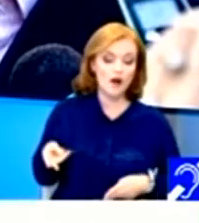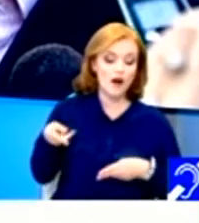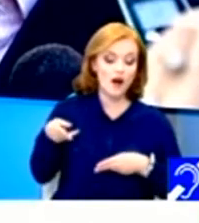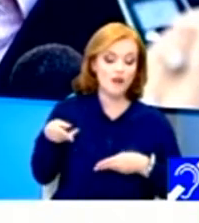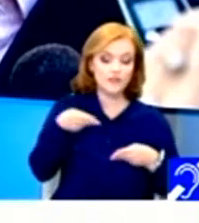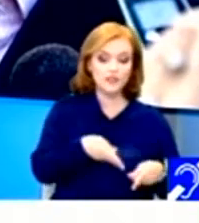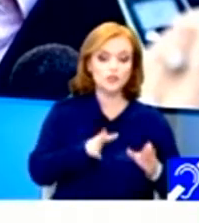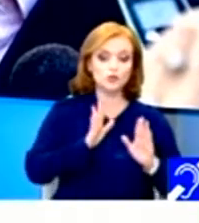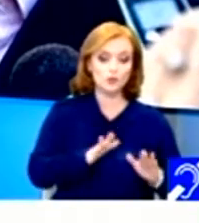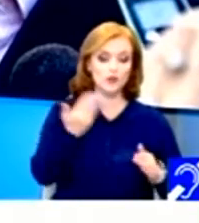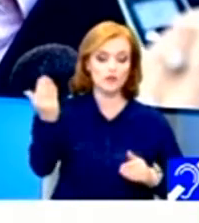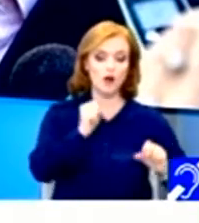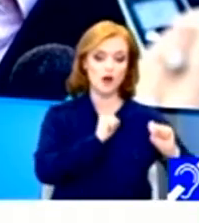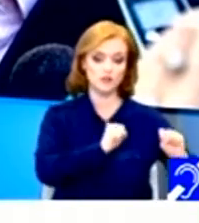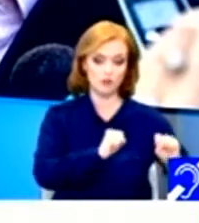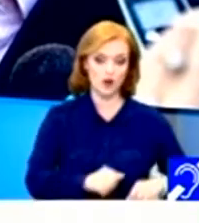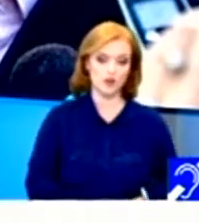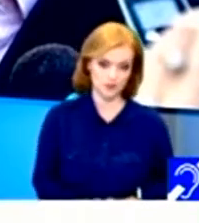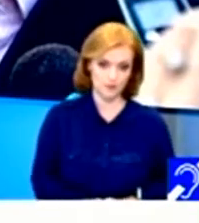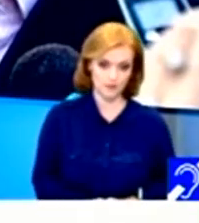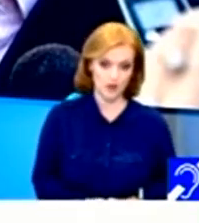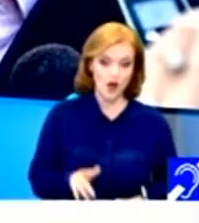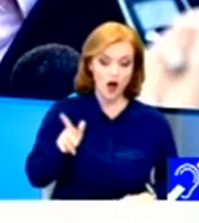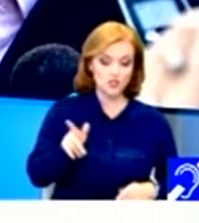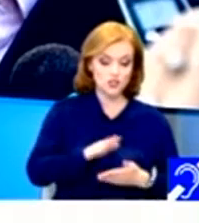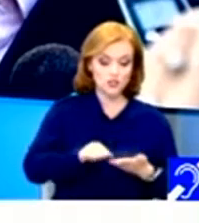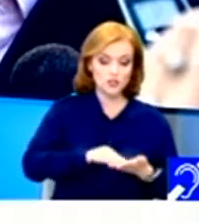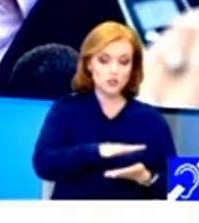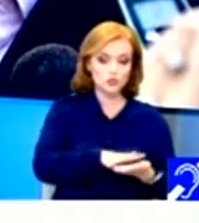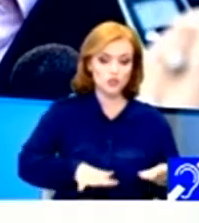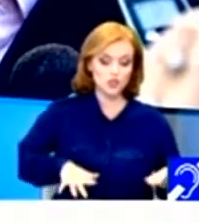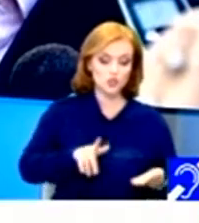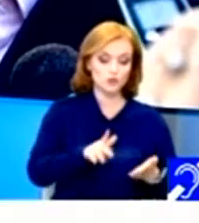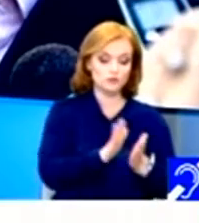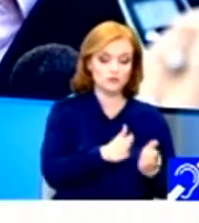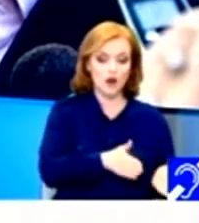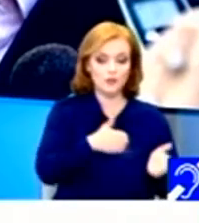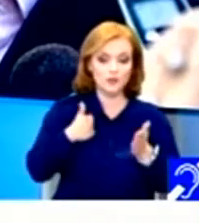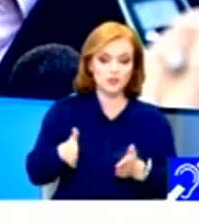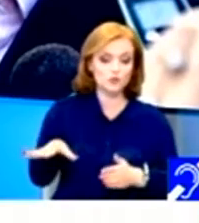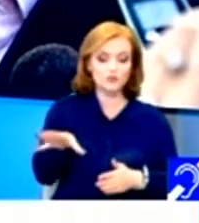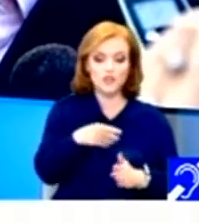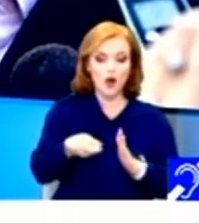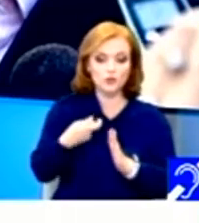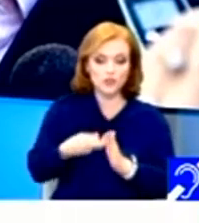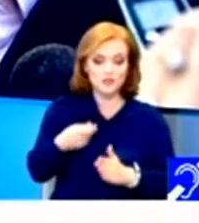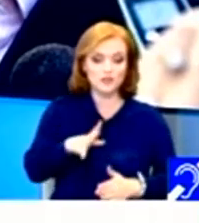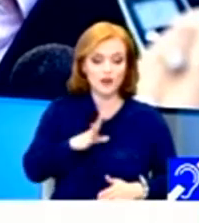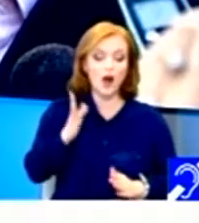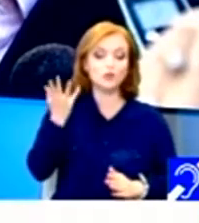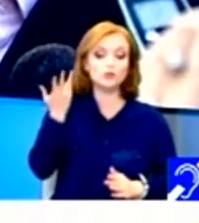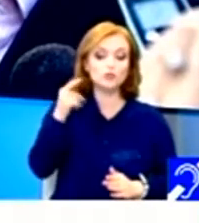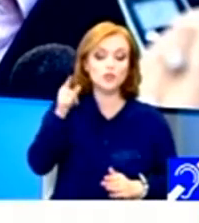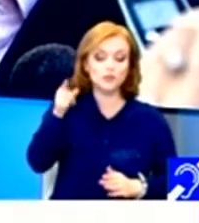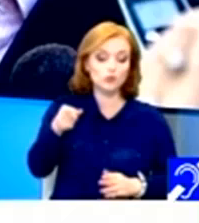doar avocatul fostului lider al democraților. Acesta a depus și o cerere de amânare, astfel încât audierile să aibă loc atunci când Plahotniuc